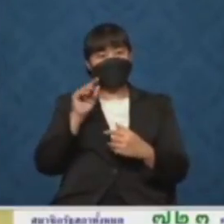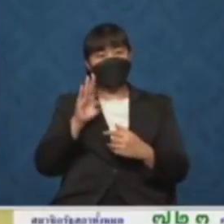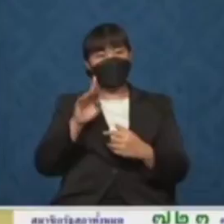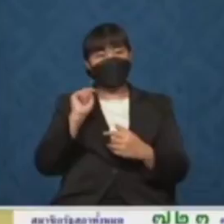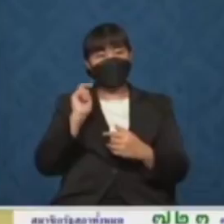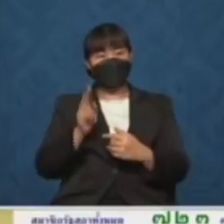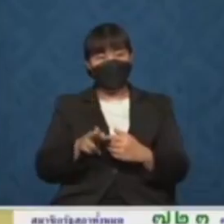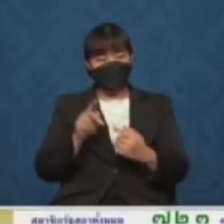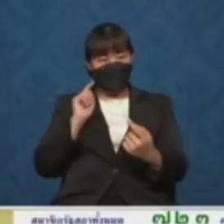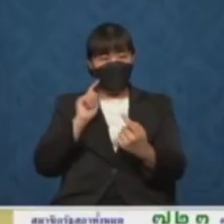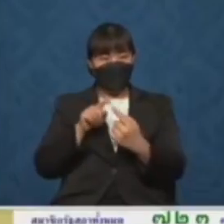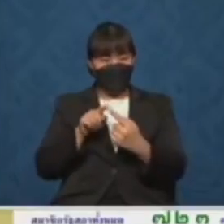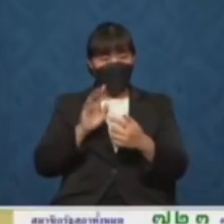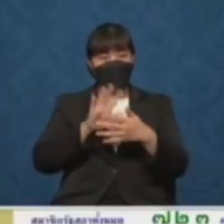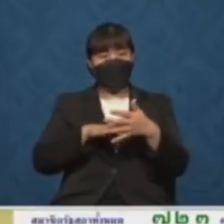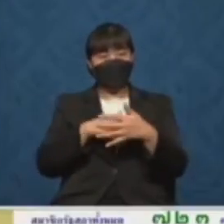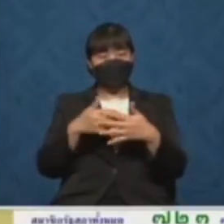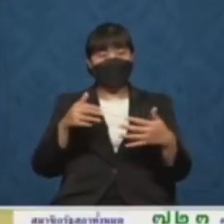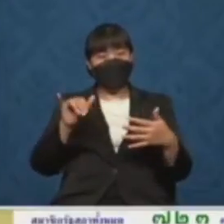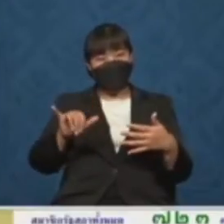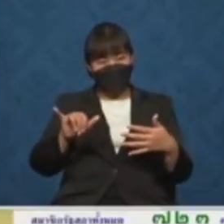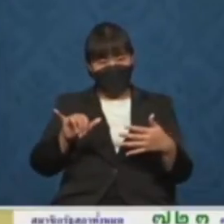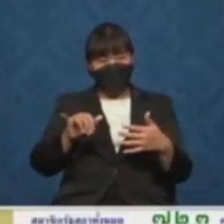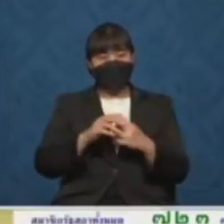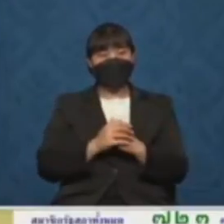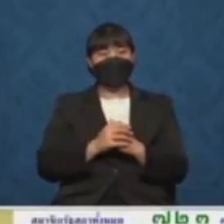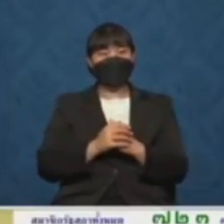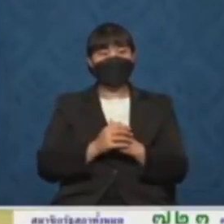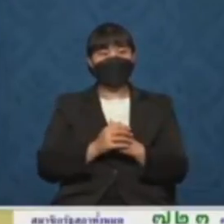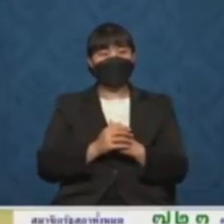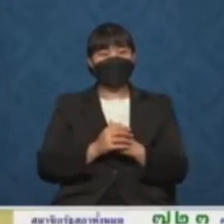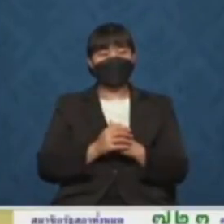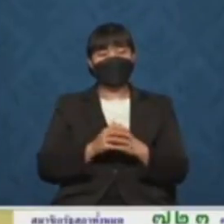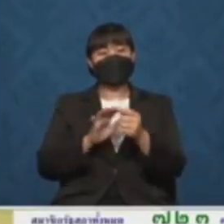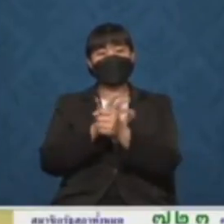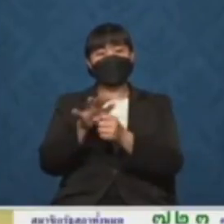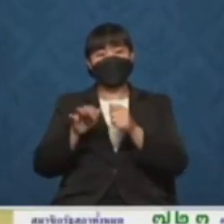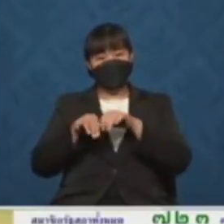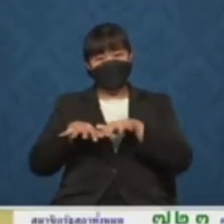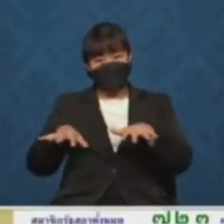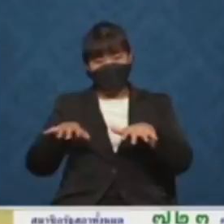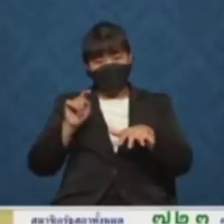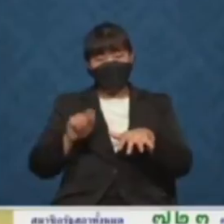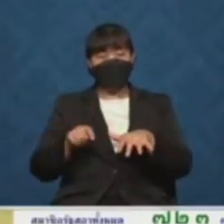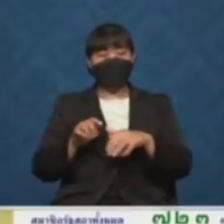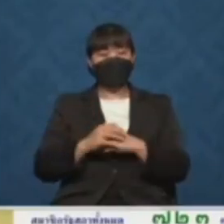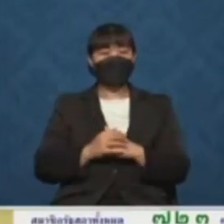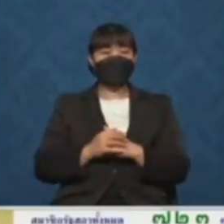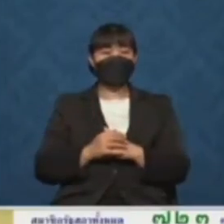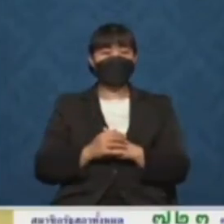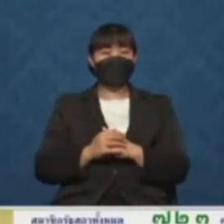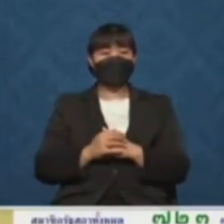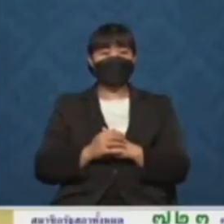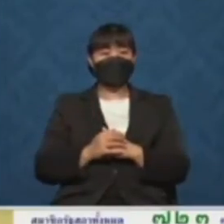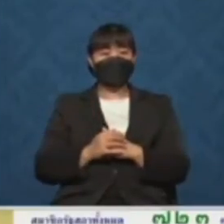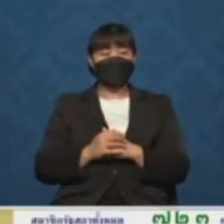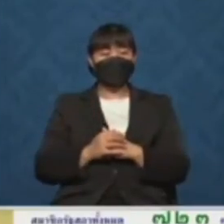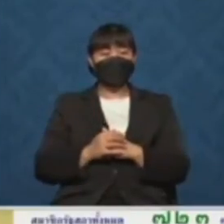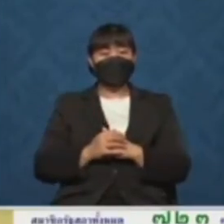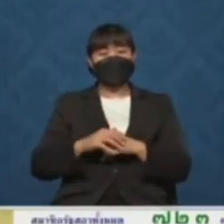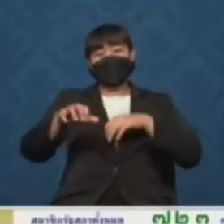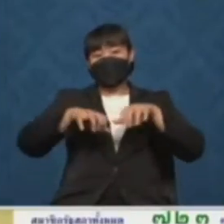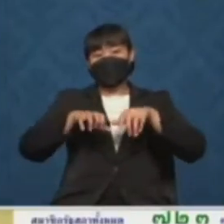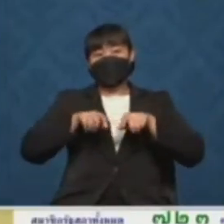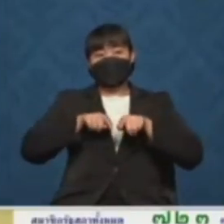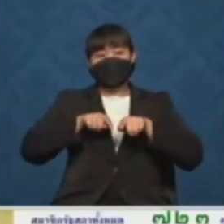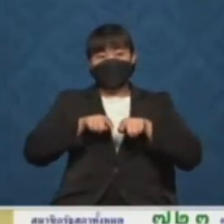จ ภายใต้ยุธาชาติอันเป็นผลมาจากสนการณ COVID19 นะครัCOVID-19 และดำเนินการคู่ข